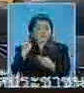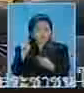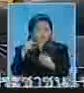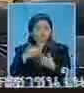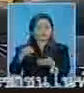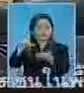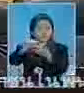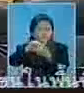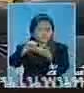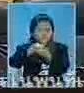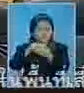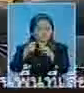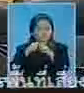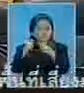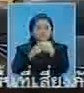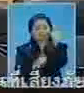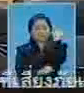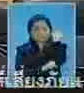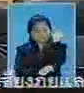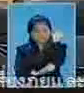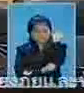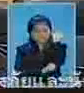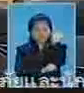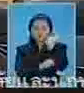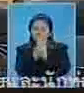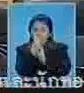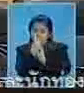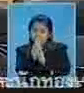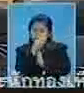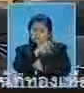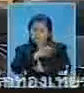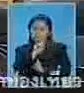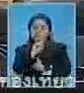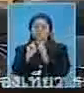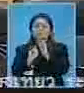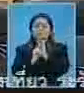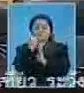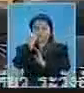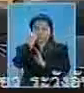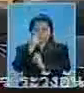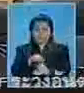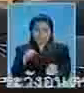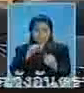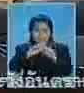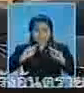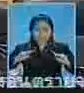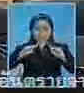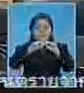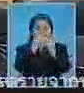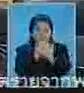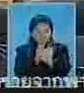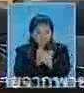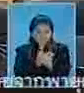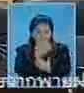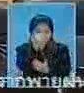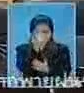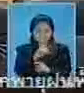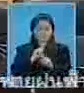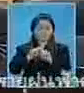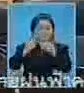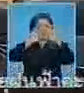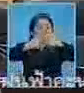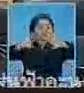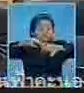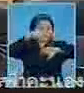ขปัญหาความยากจนเรื่องนี้อาจจะมองว่าเป็นเรื่องใหม่นะครับสำหรับกระทรวงการคลังความจริงหน่วยงานราชการ